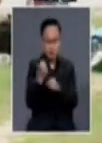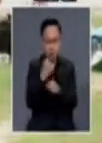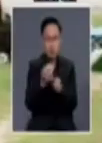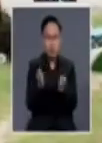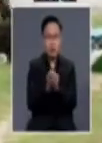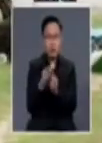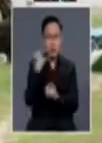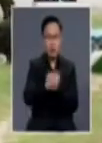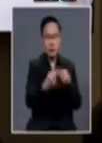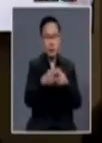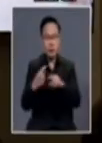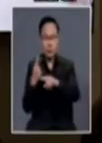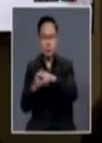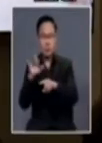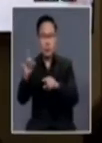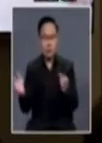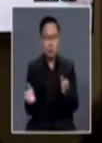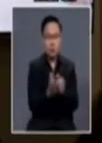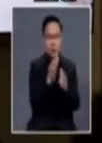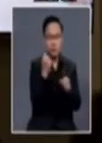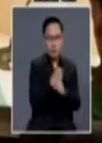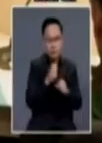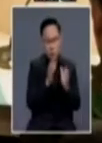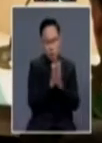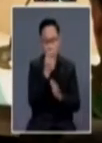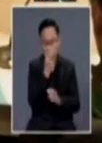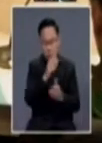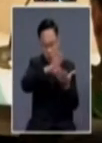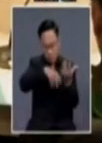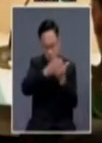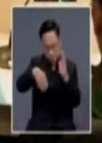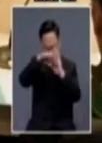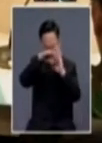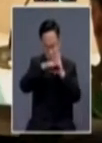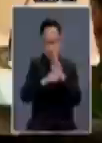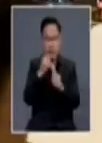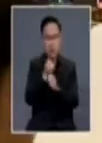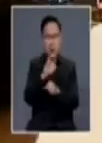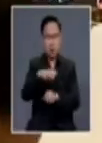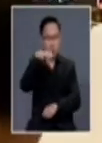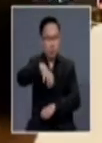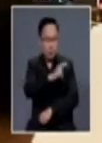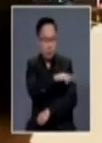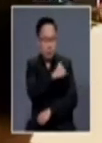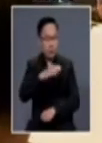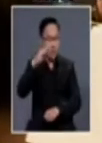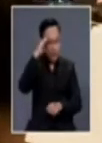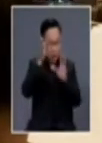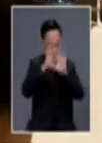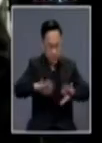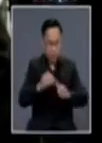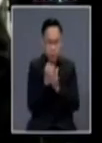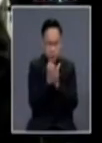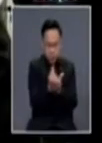า8ประเทศเข้าร่วมการฝึกเพื่อทดสอบร่างมาตรฐานการปฏิบัติของหน่วยแพทย์ทหารอาเซียนผ่านศูนย์แพทย์ทหารอาเซียนที่ได้จัดตั้ง